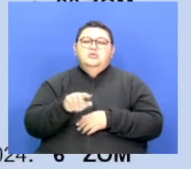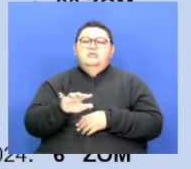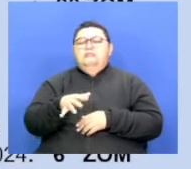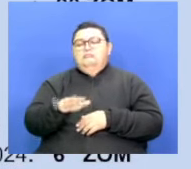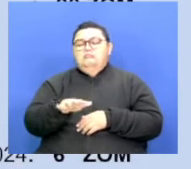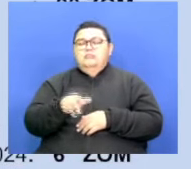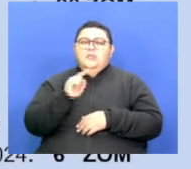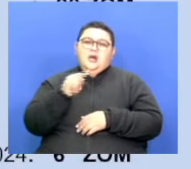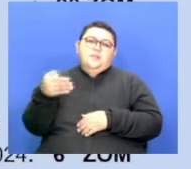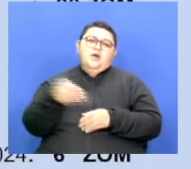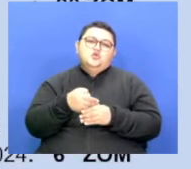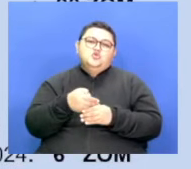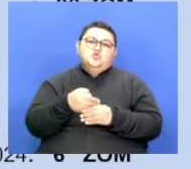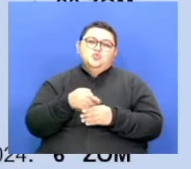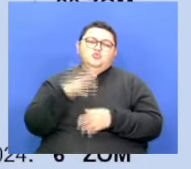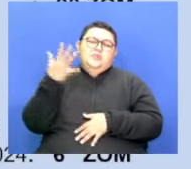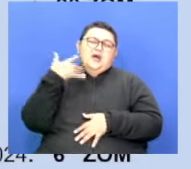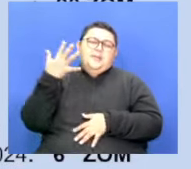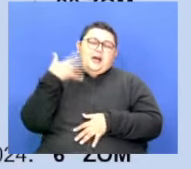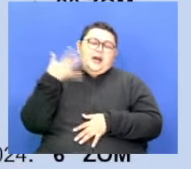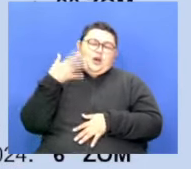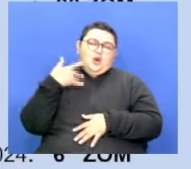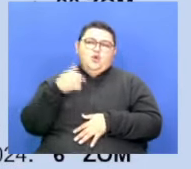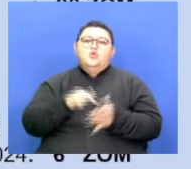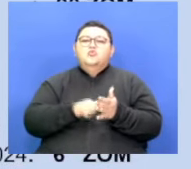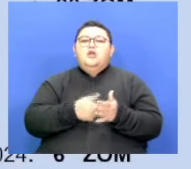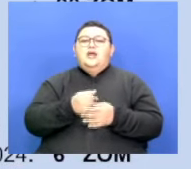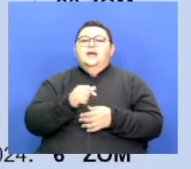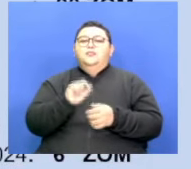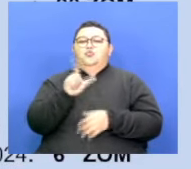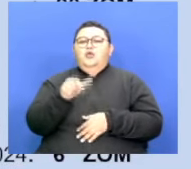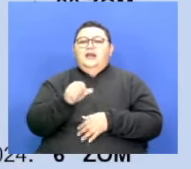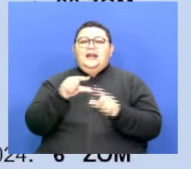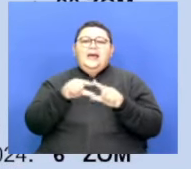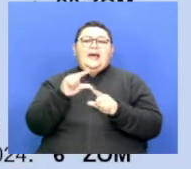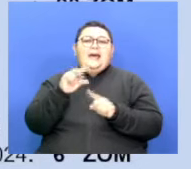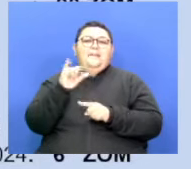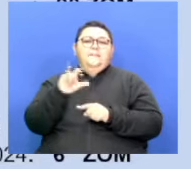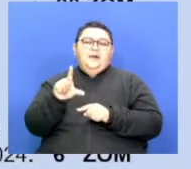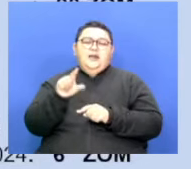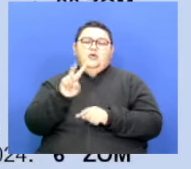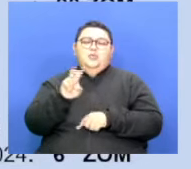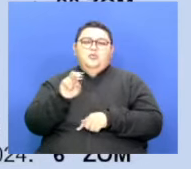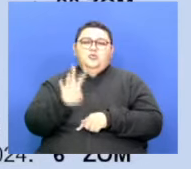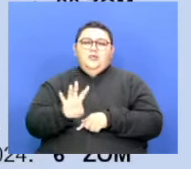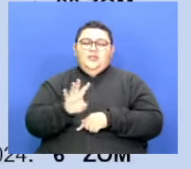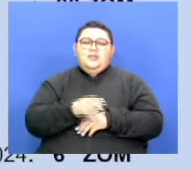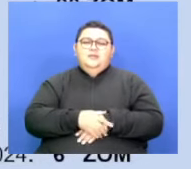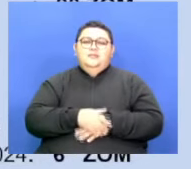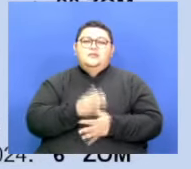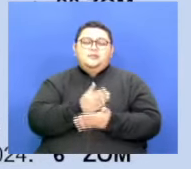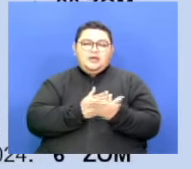akan memasuki musim Kemaro Pada bulan April 2024 yaitu di di sebagian